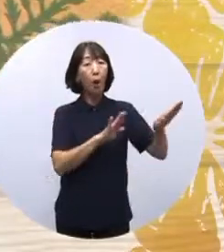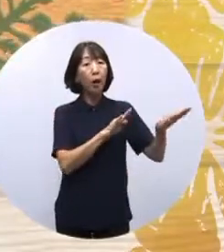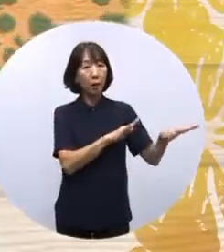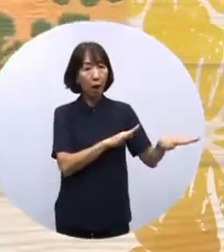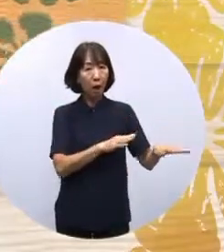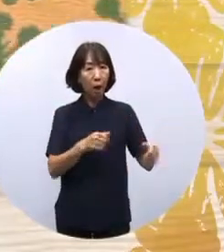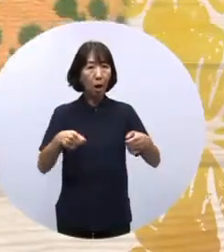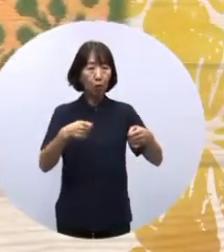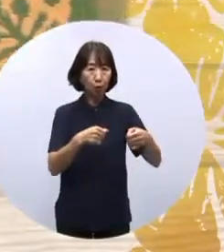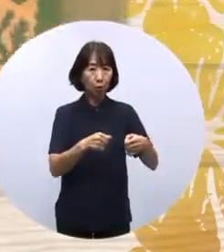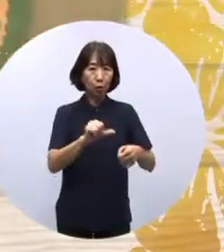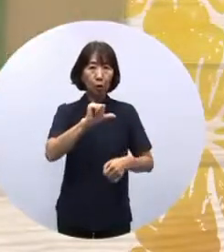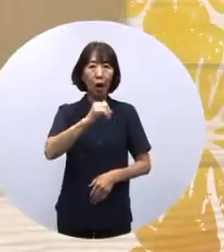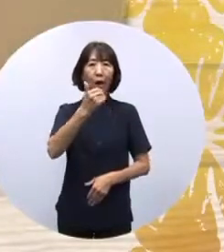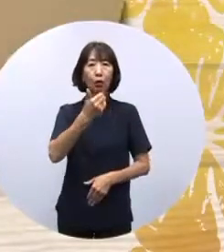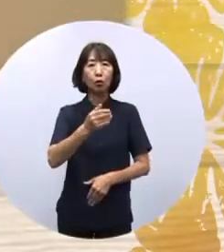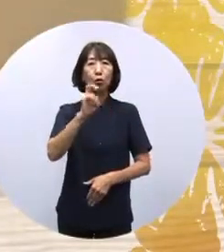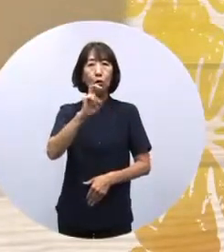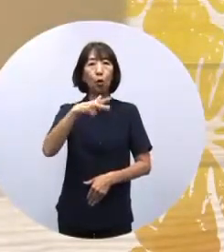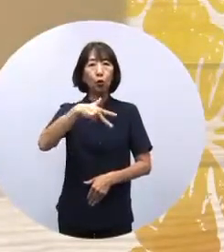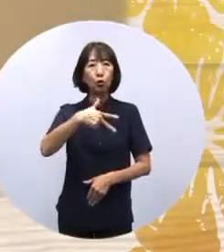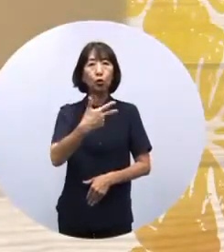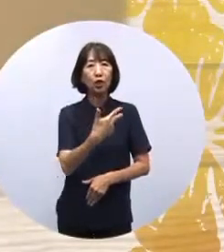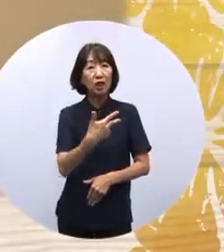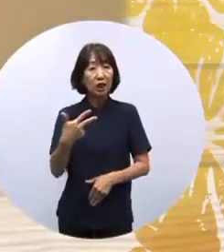アクロスジオーシャンが開催中です。